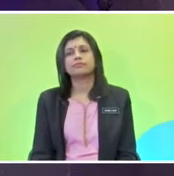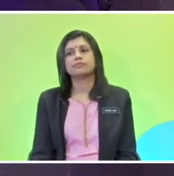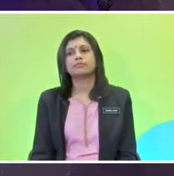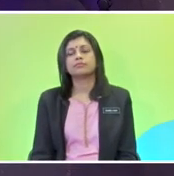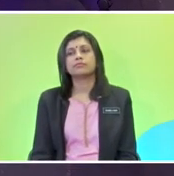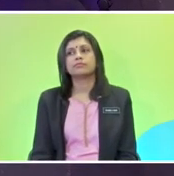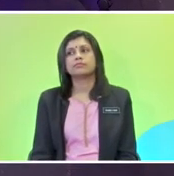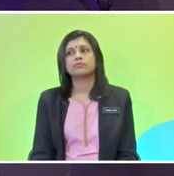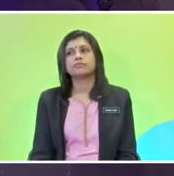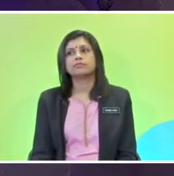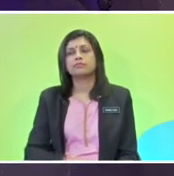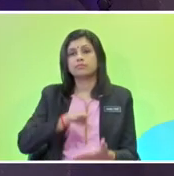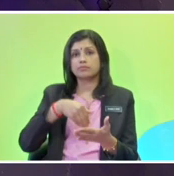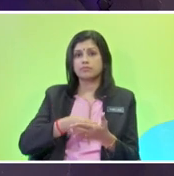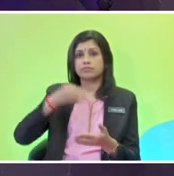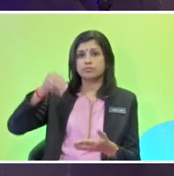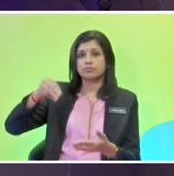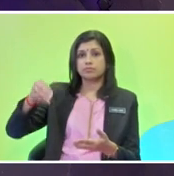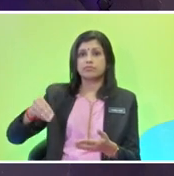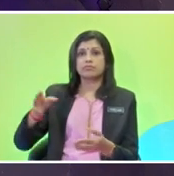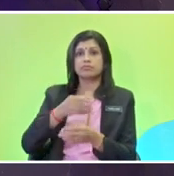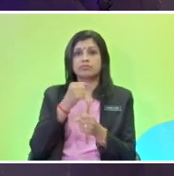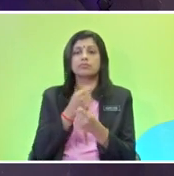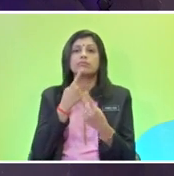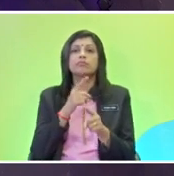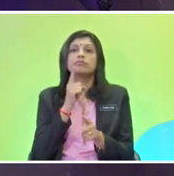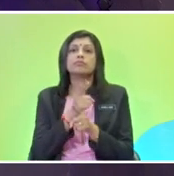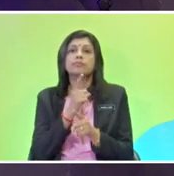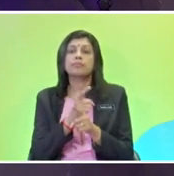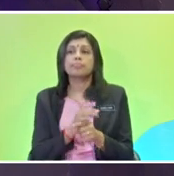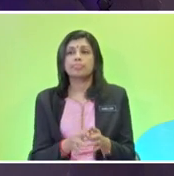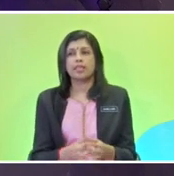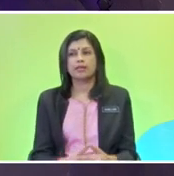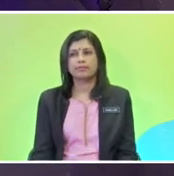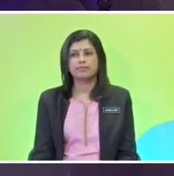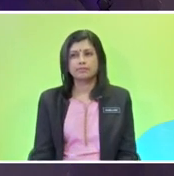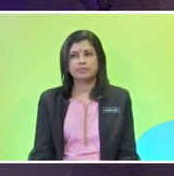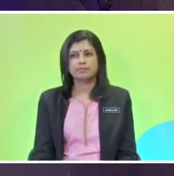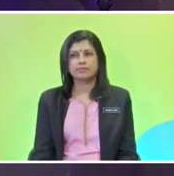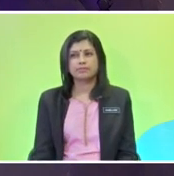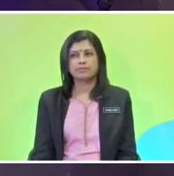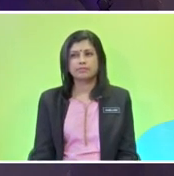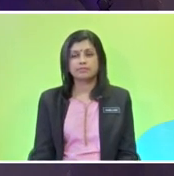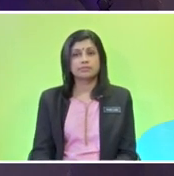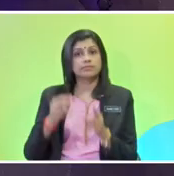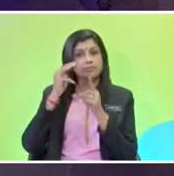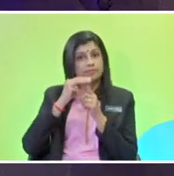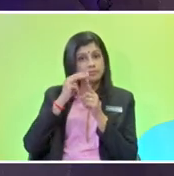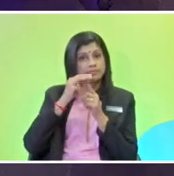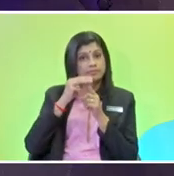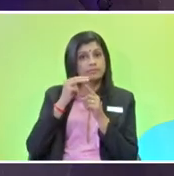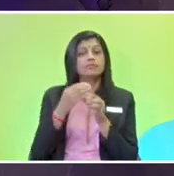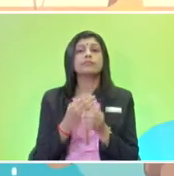dan Arisa. Ya. Sama juga kita jawapan? Ya, sama. Dan yang ni yang paling penting cikgu, markah mereka. Markah